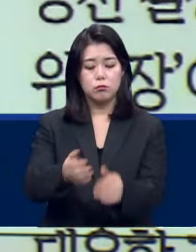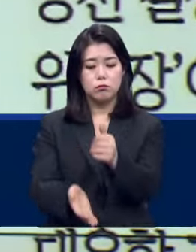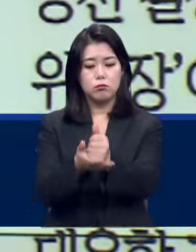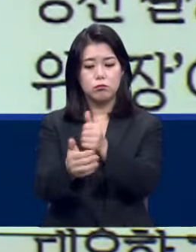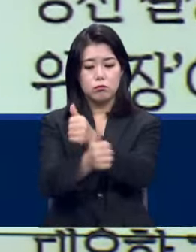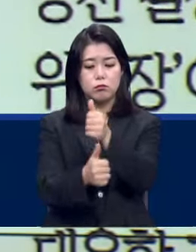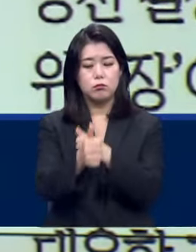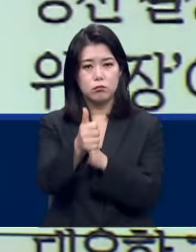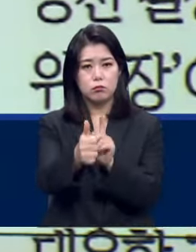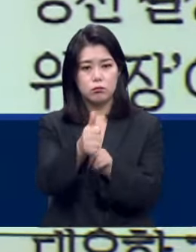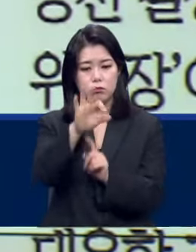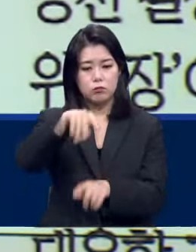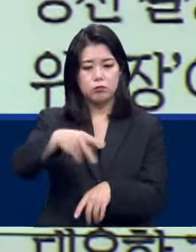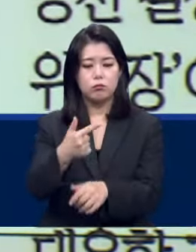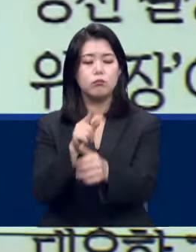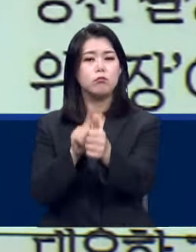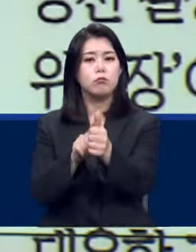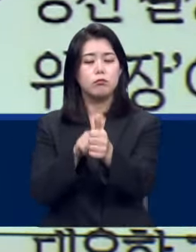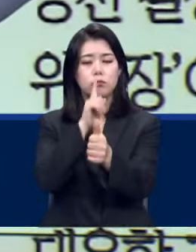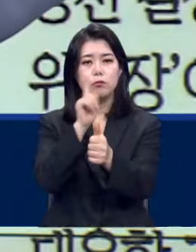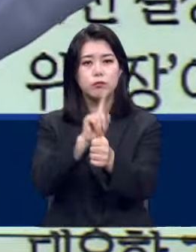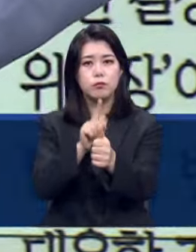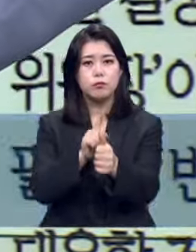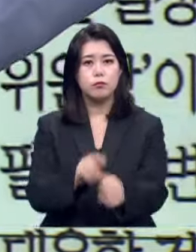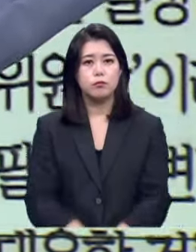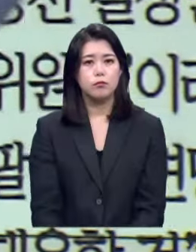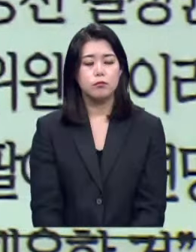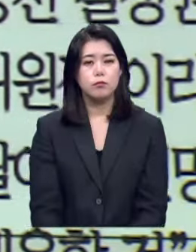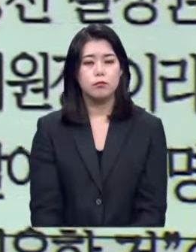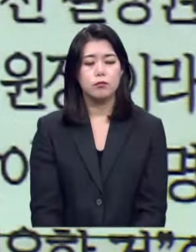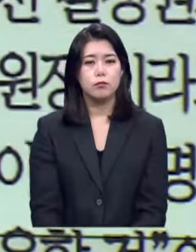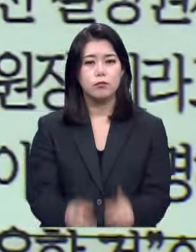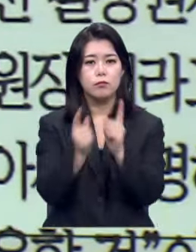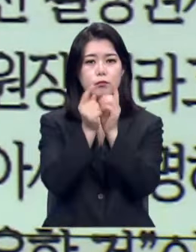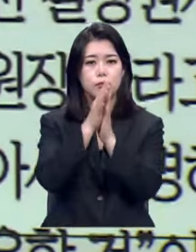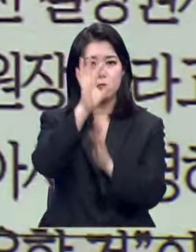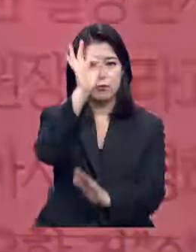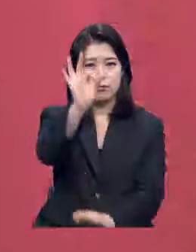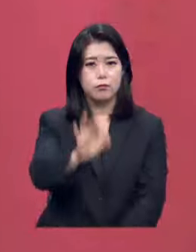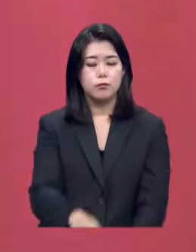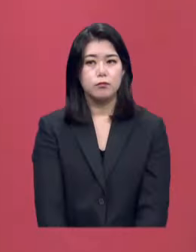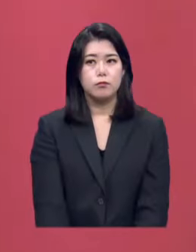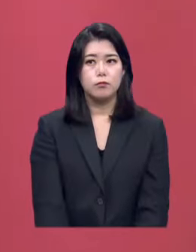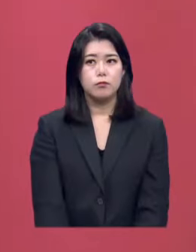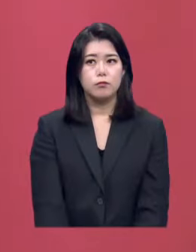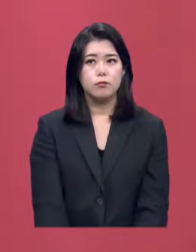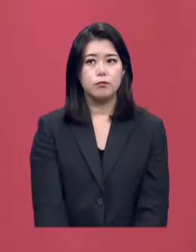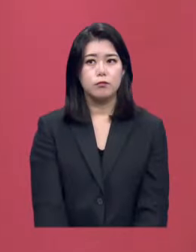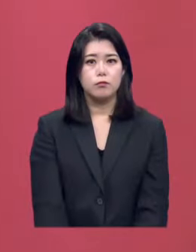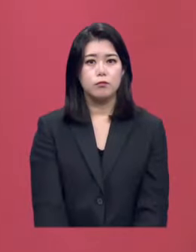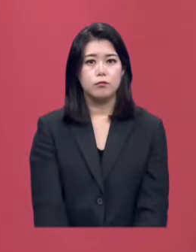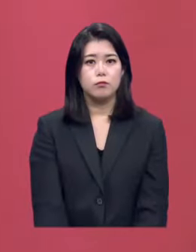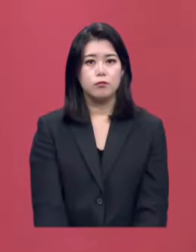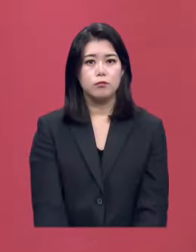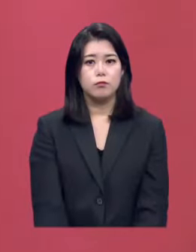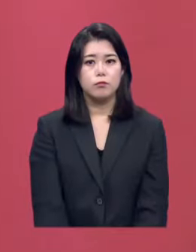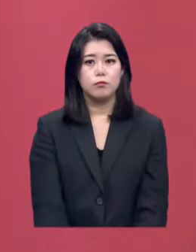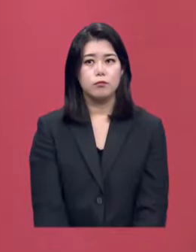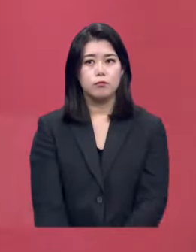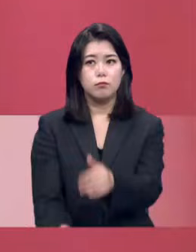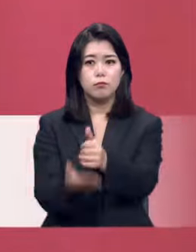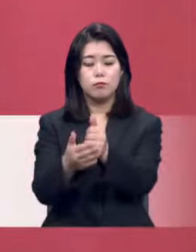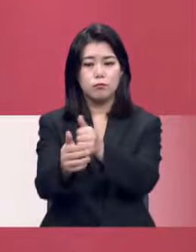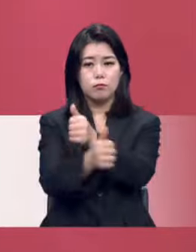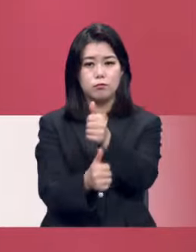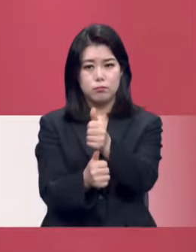위원장이었던 윤상현 의원은 뭐라고 얘기를 했느냐 이렇게 얘기했다는 거죠 직접 들어보시죠 제로 공관위에서